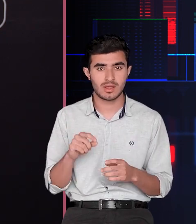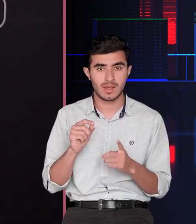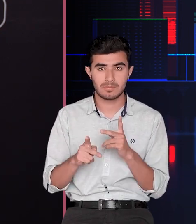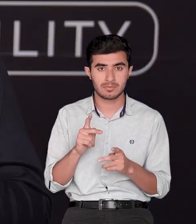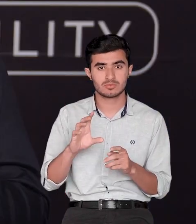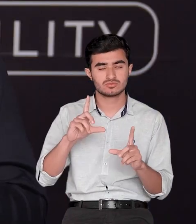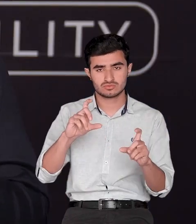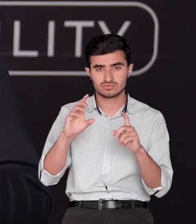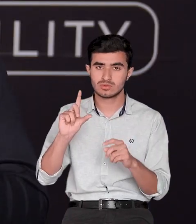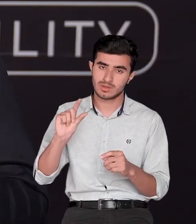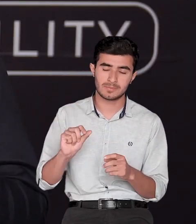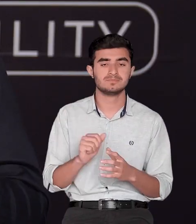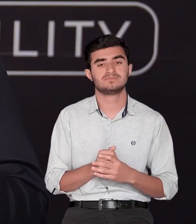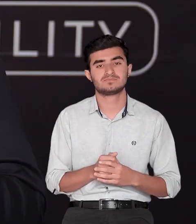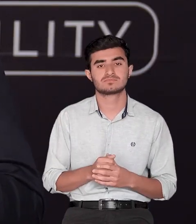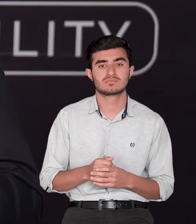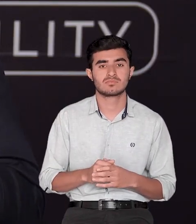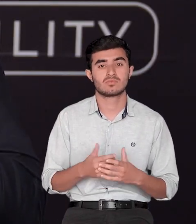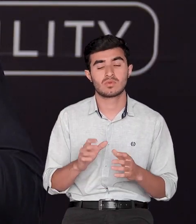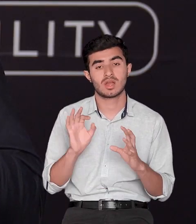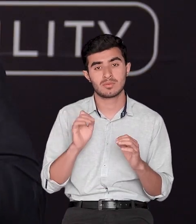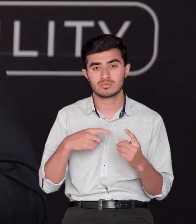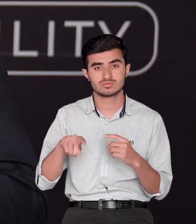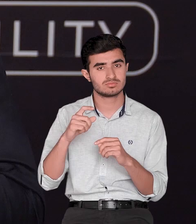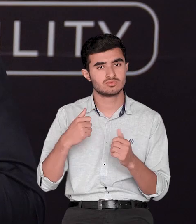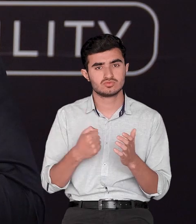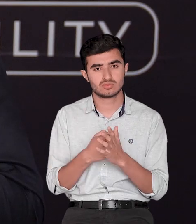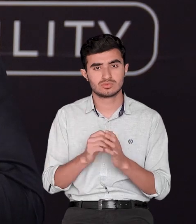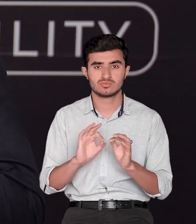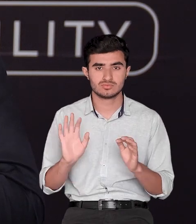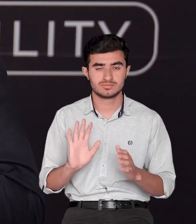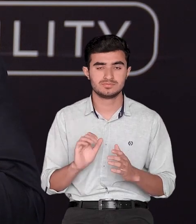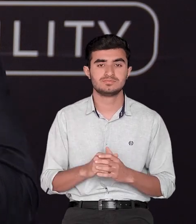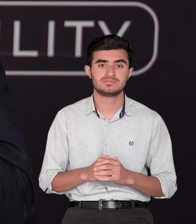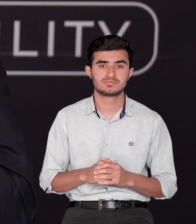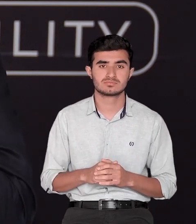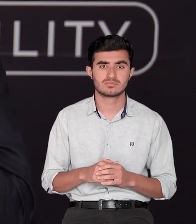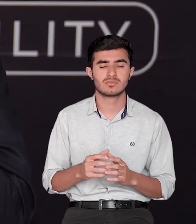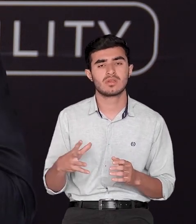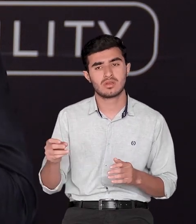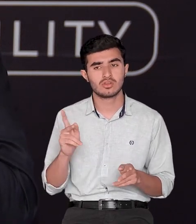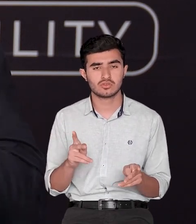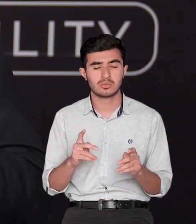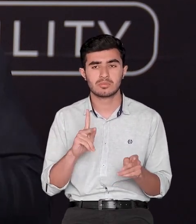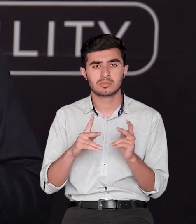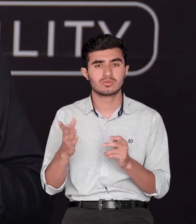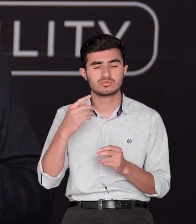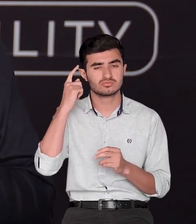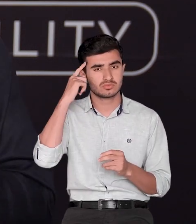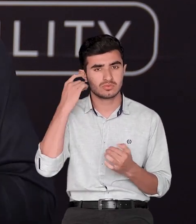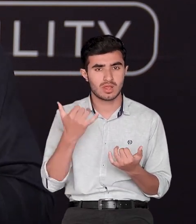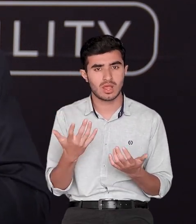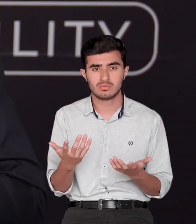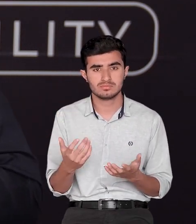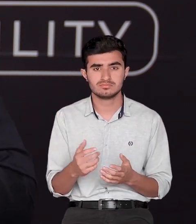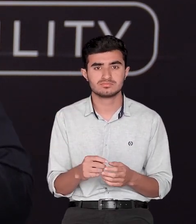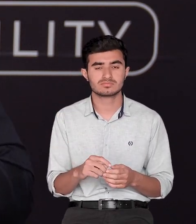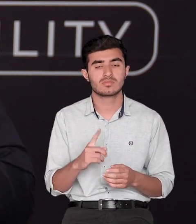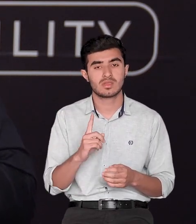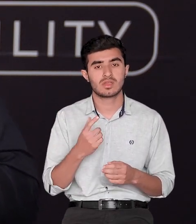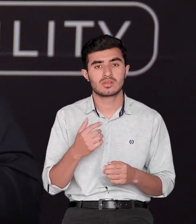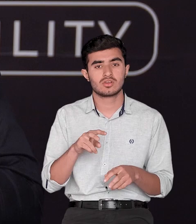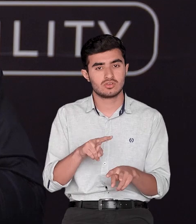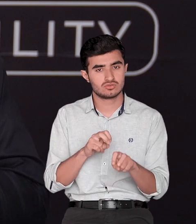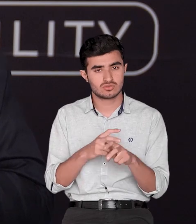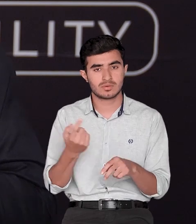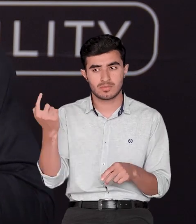पा रहे थे। नॉर्मली हमारे यहाँ कॉन्सेप्ट है कि जब एक राइडर आ रहा होता है, और ये इसकी फ़ोटोग्राफी कोई इतनी आसान